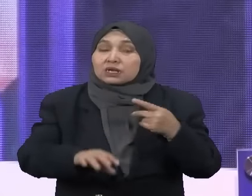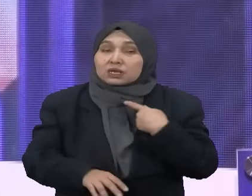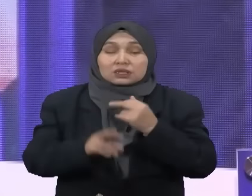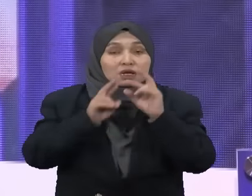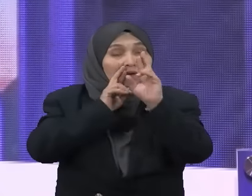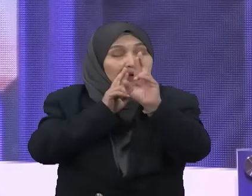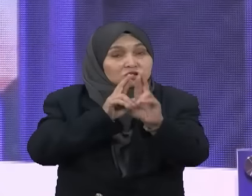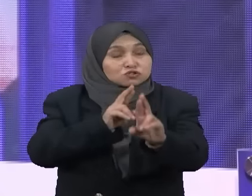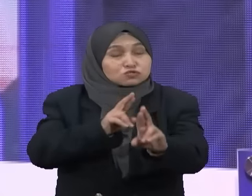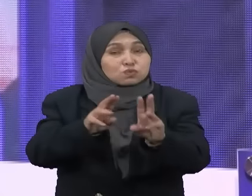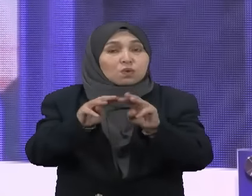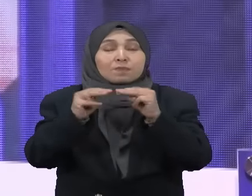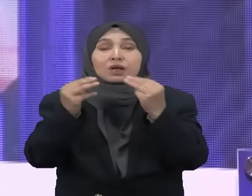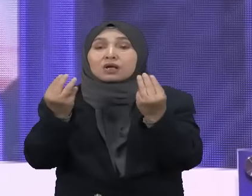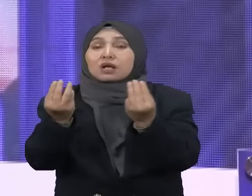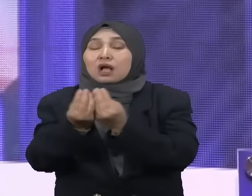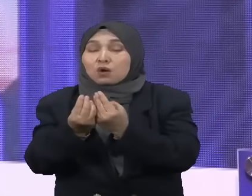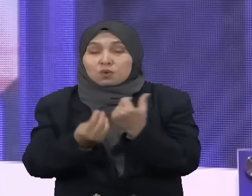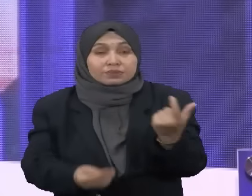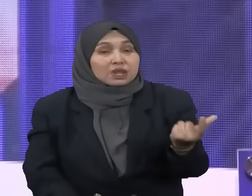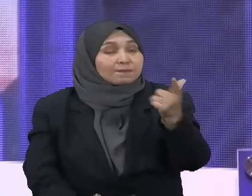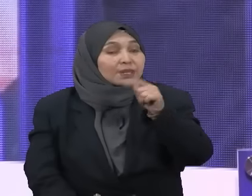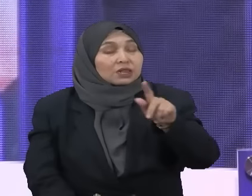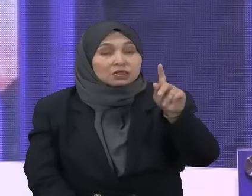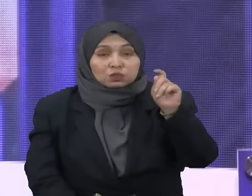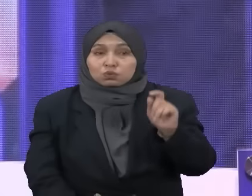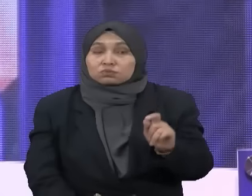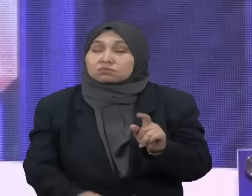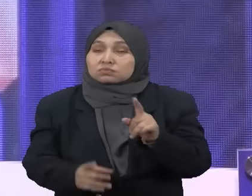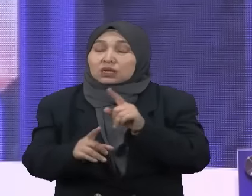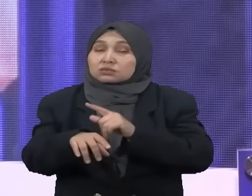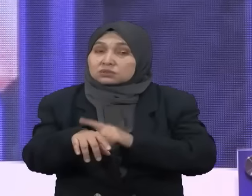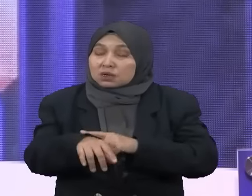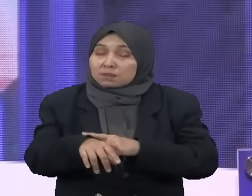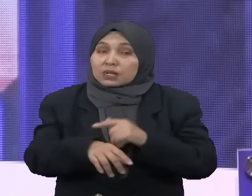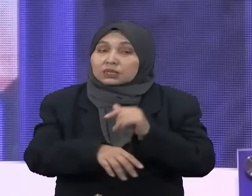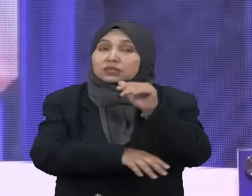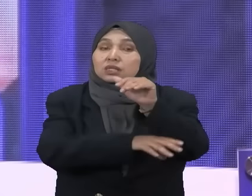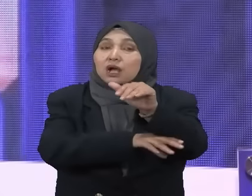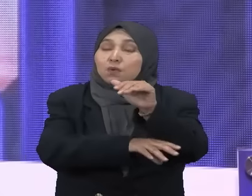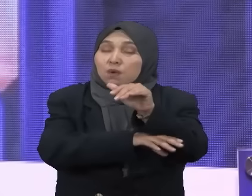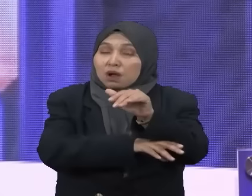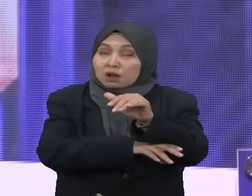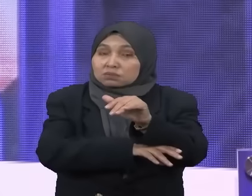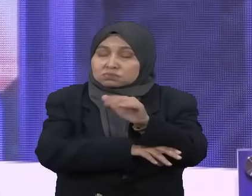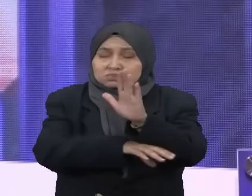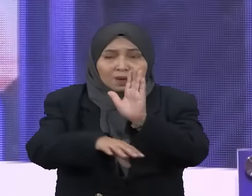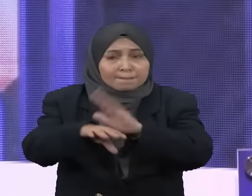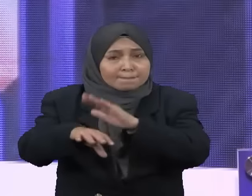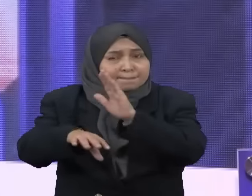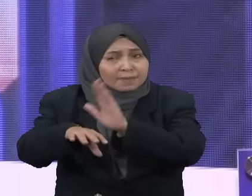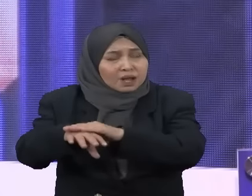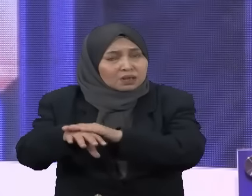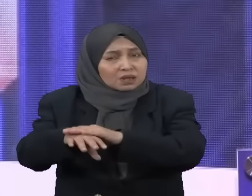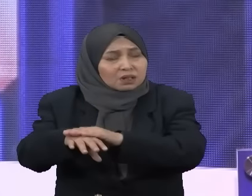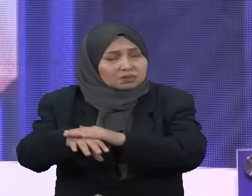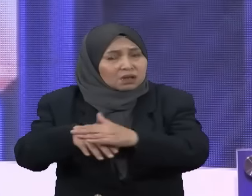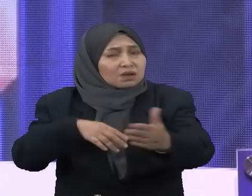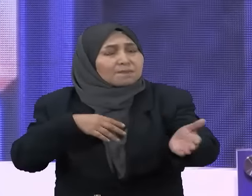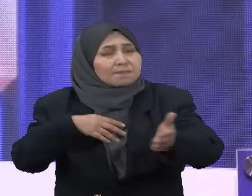respon kaum Nabi Lut alaihi salam ketika mana Nabi Lut berdakwah kepada mereka, memanggil mereka agar mereka